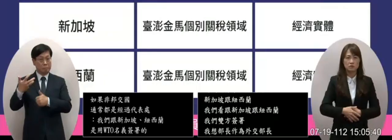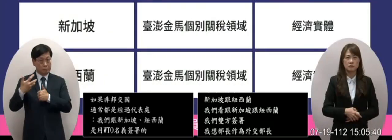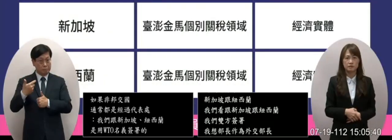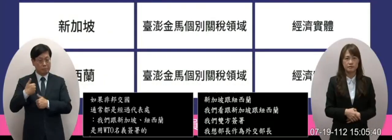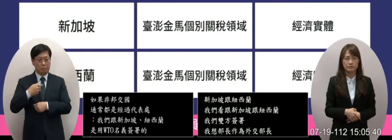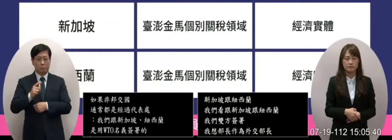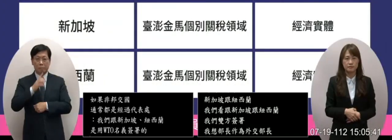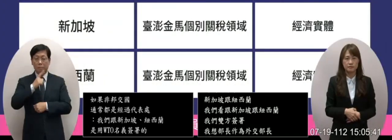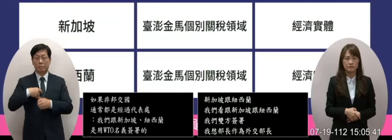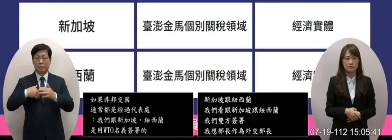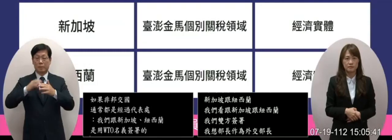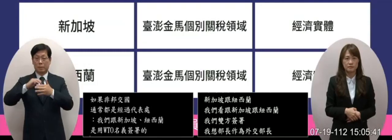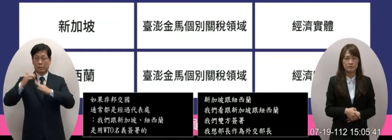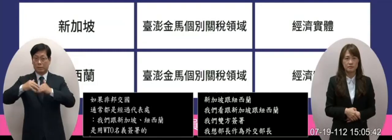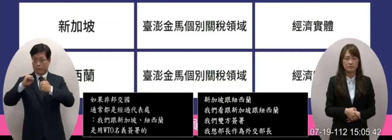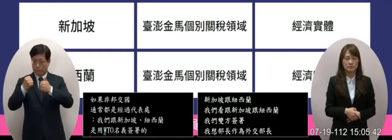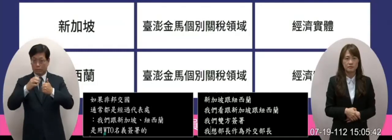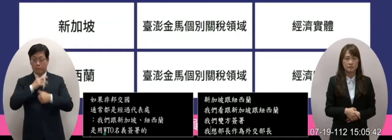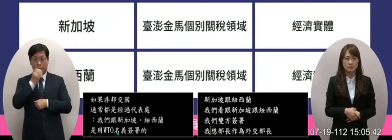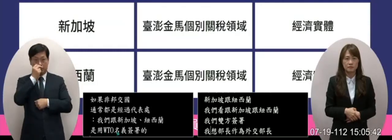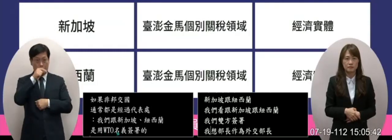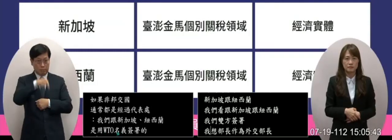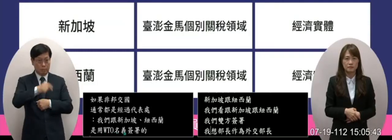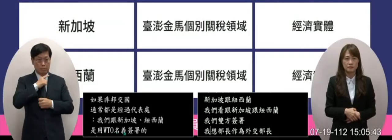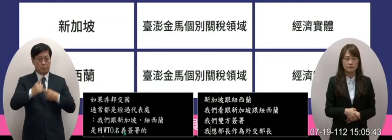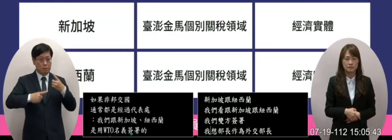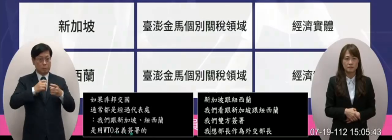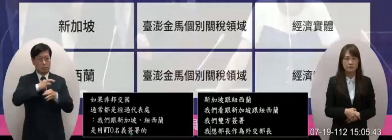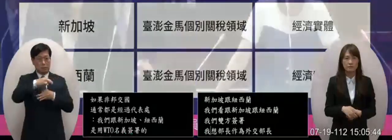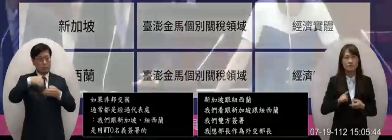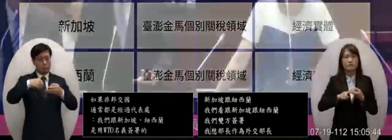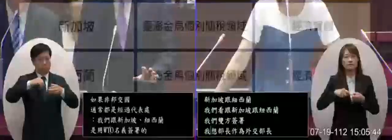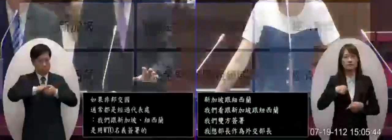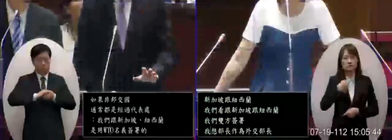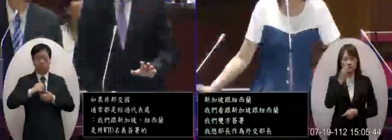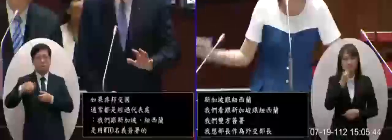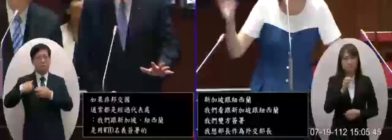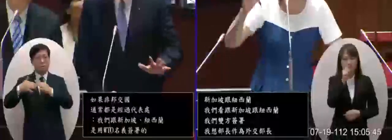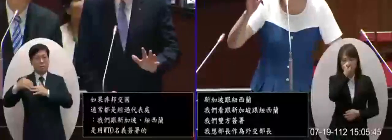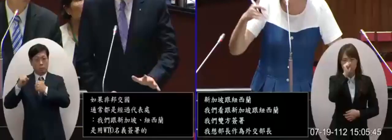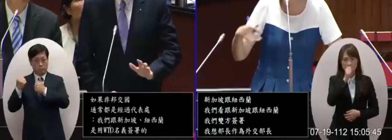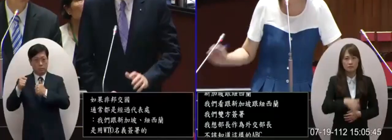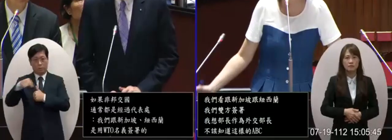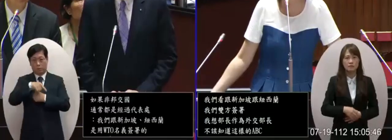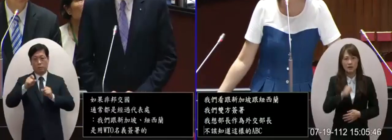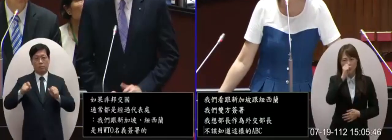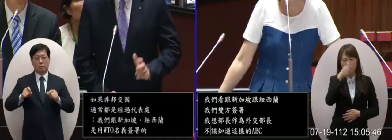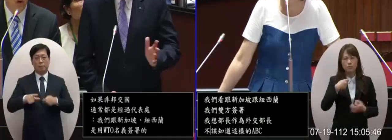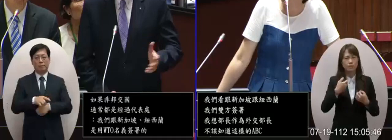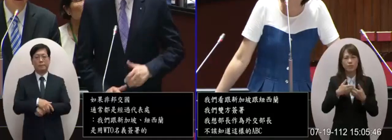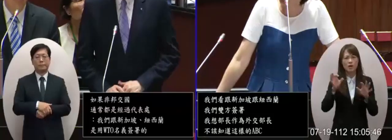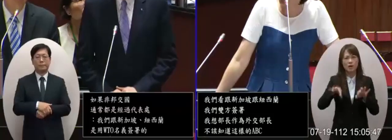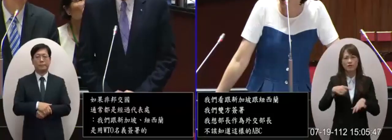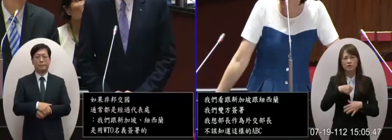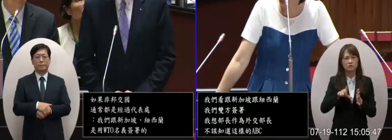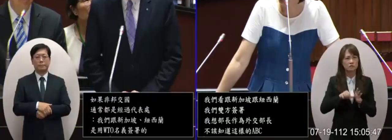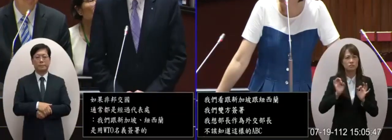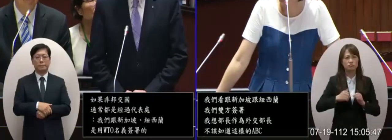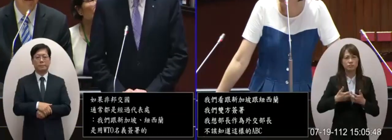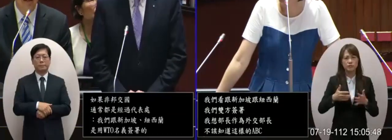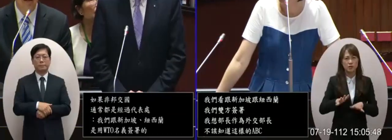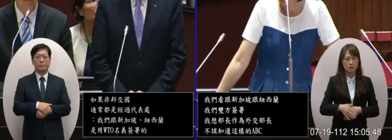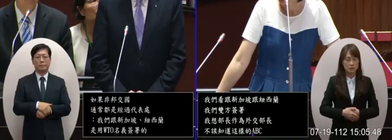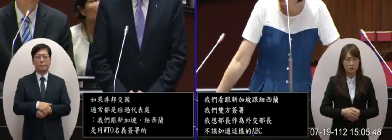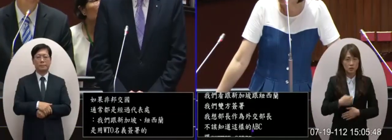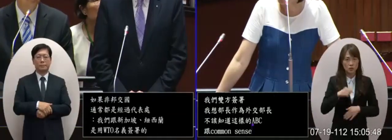你刚刚是问说协议，没有讲是特别讲说是自由 贸易。我特别讲 协议的话， 好好，不要浪费我时间。所以我现在要